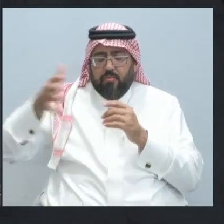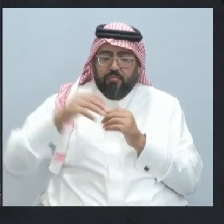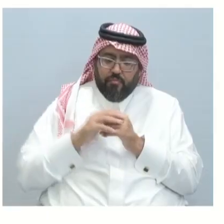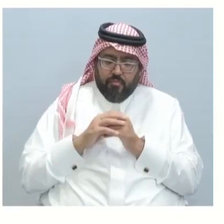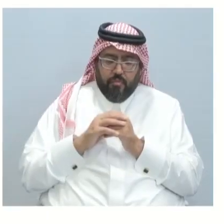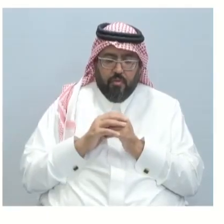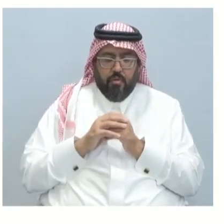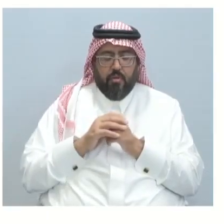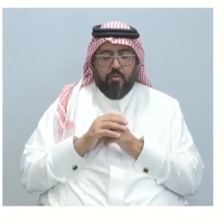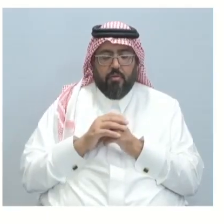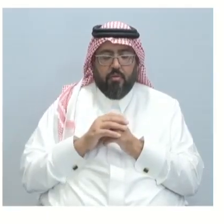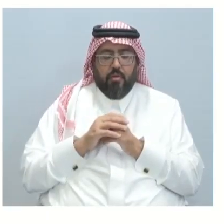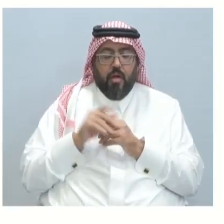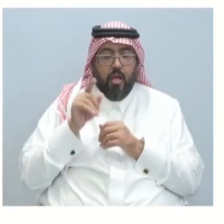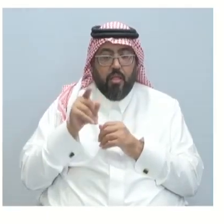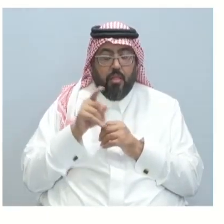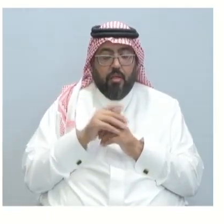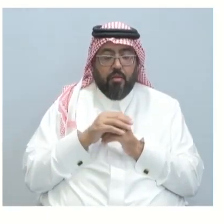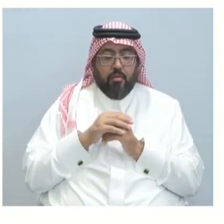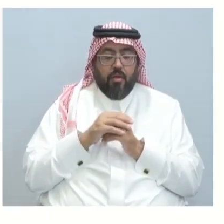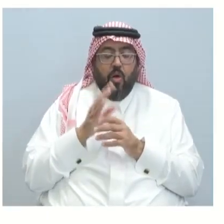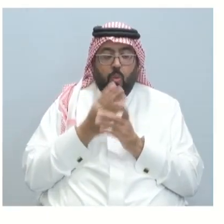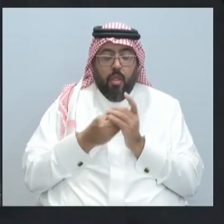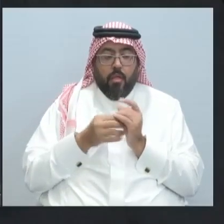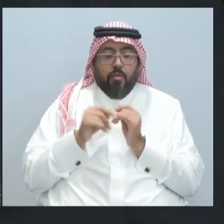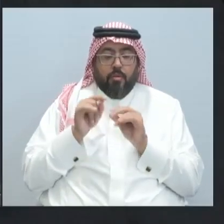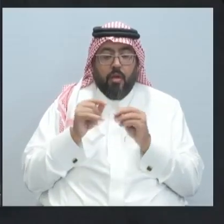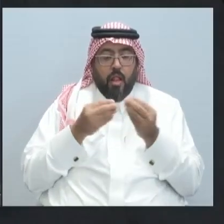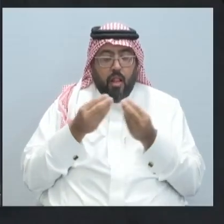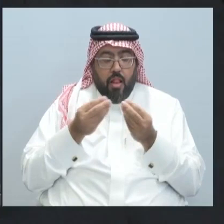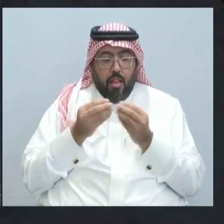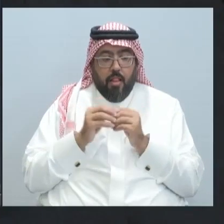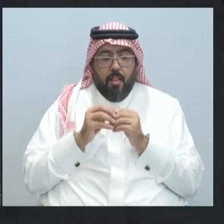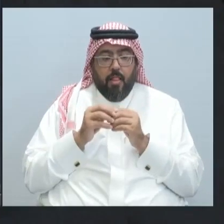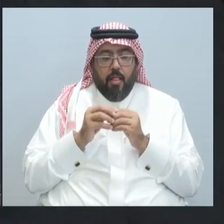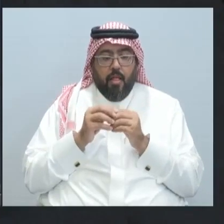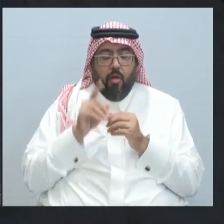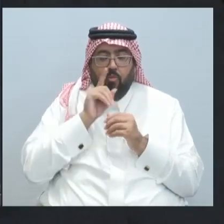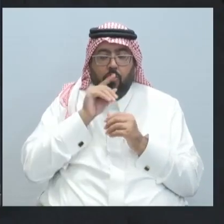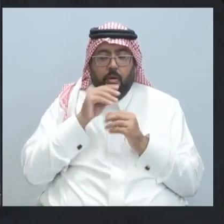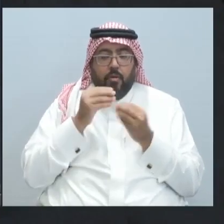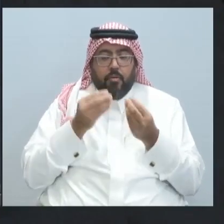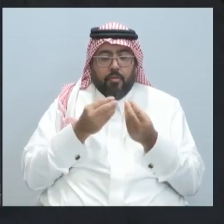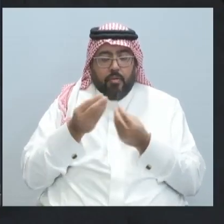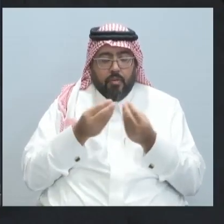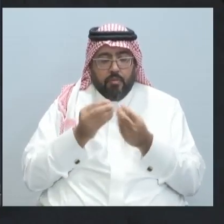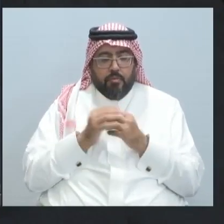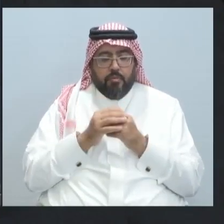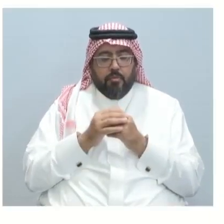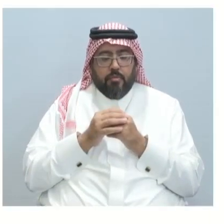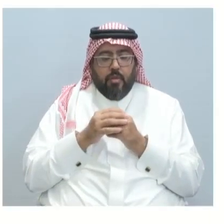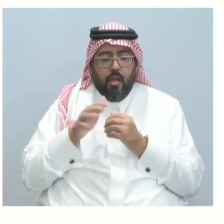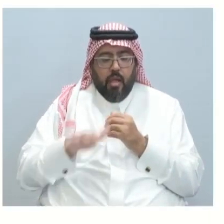في حال كبرك كذلك انت ايها الولد فانت تحسن لهؤلاء الوالدين الذين احس سنا في